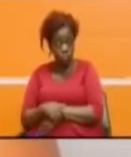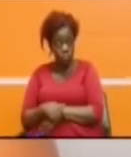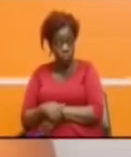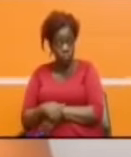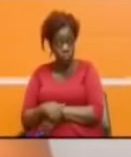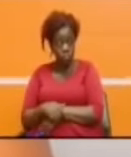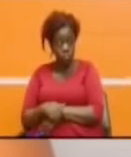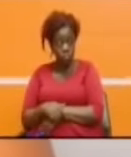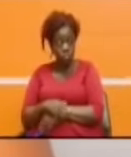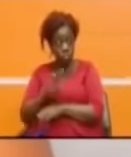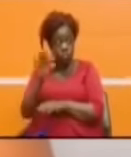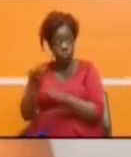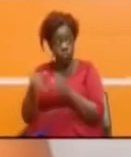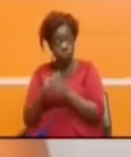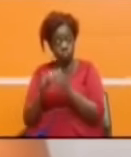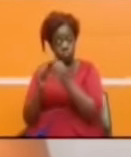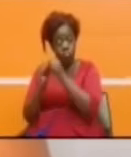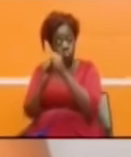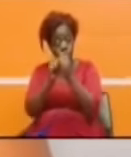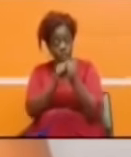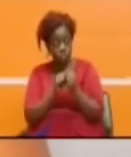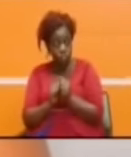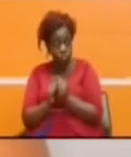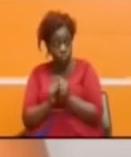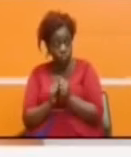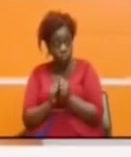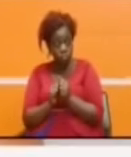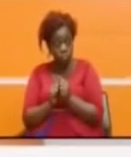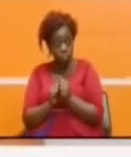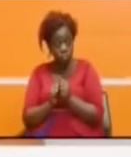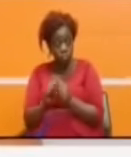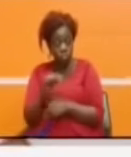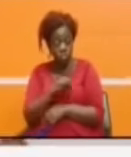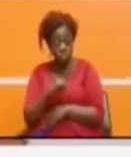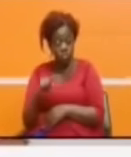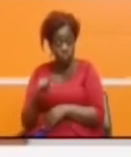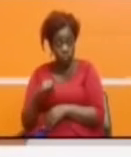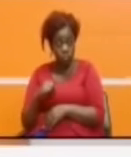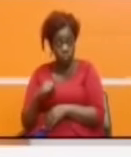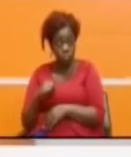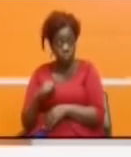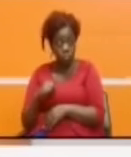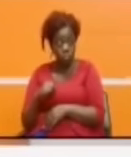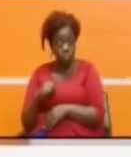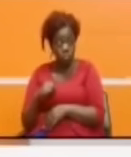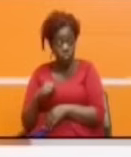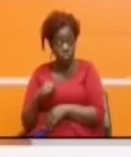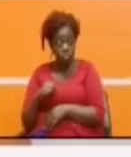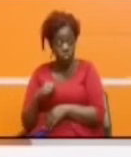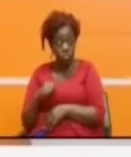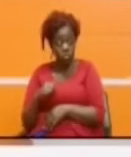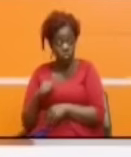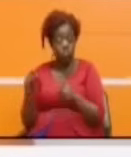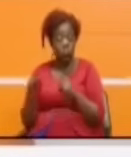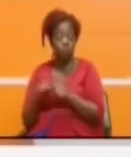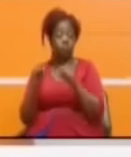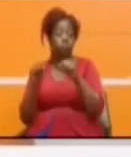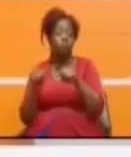fina twali wamu tituwetimamu ne tugaana ne tuuka